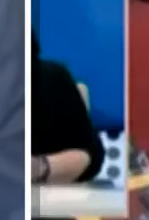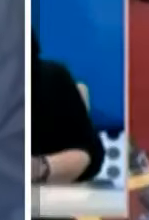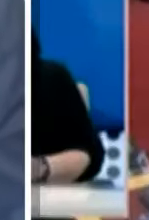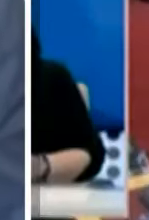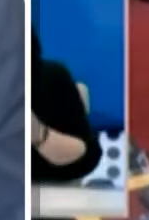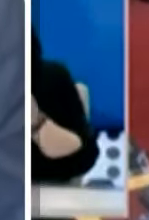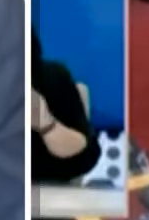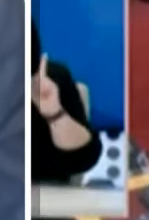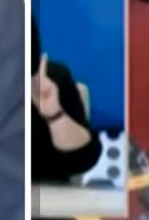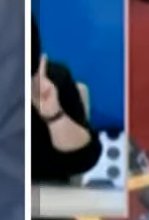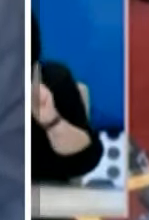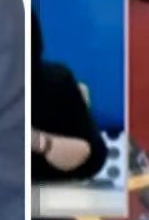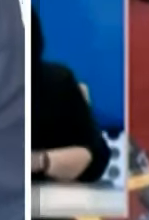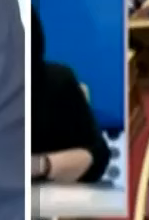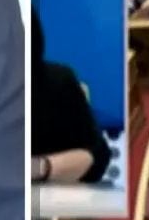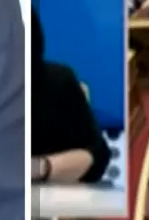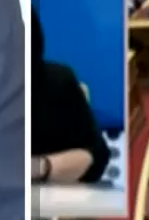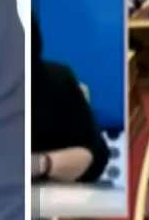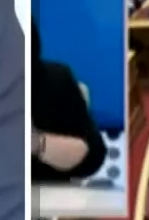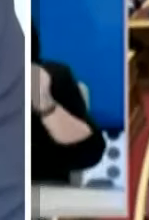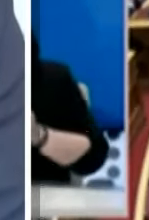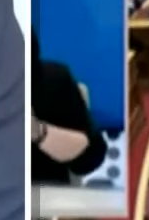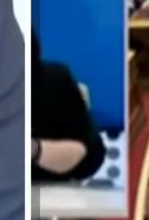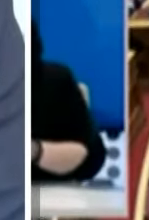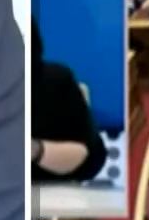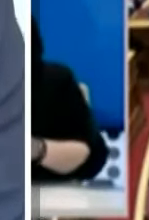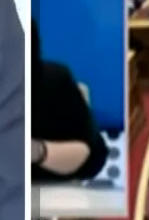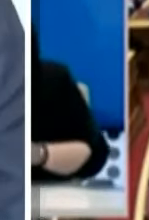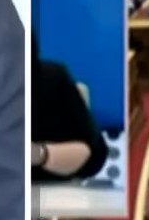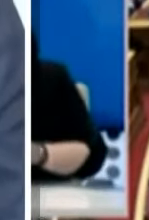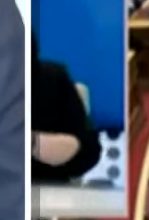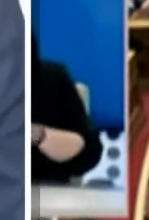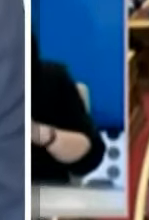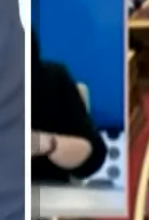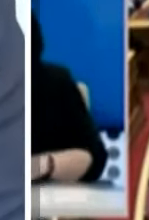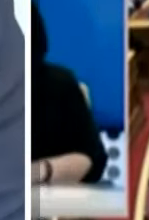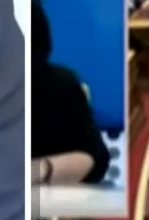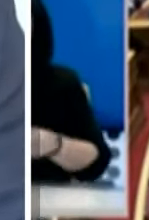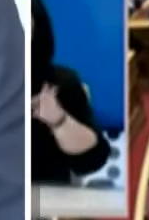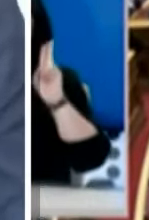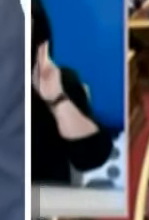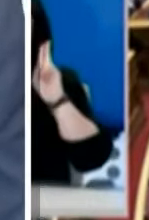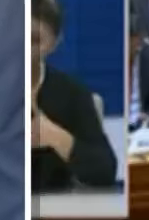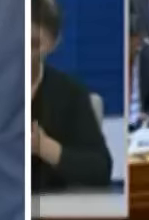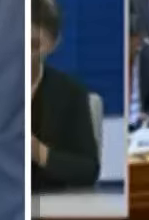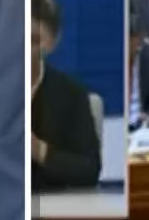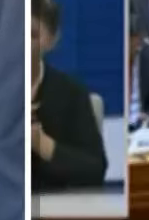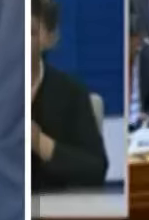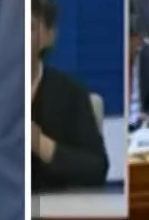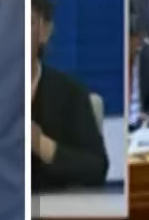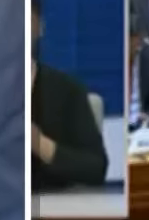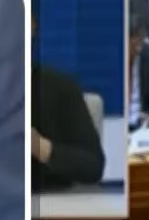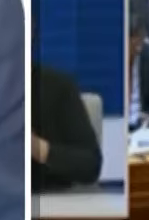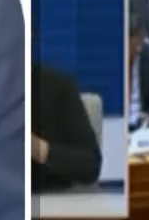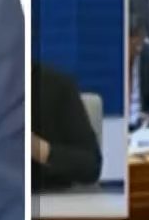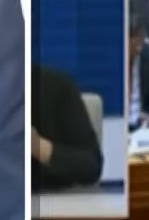ενωμένη κοινοβουλευτική ομάδα που να κρατάει, πάμε για 6 χρόνια, με τόσες κρίσεις. Προσέξτε, αυτό δεν σημαίνει